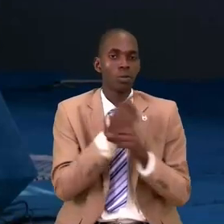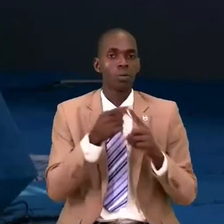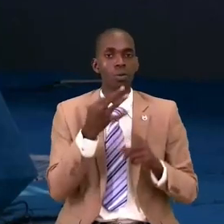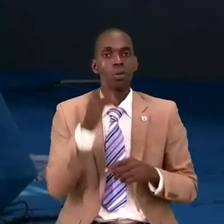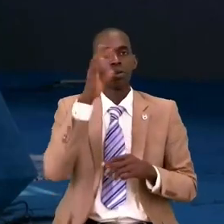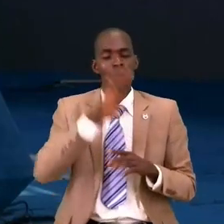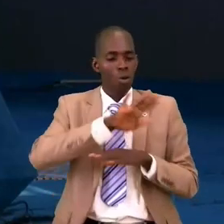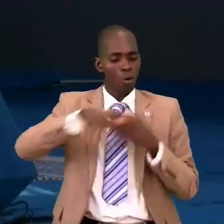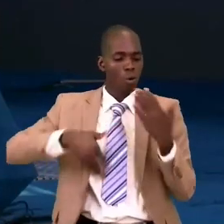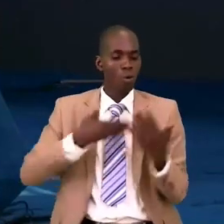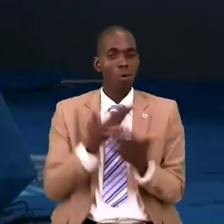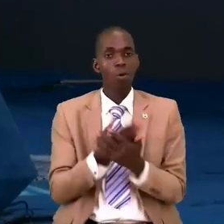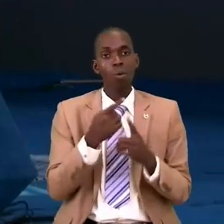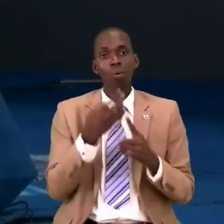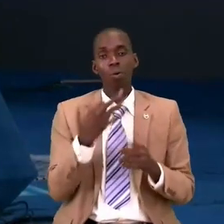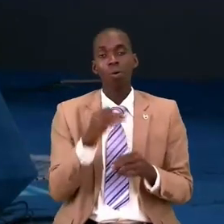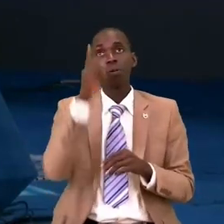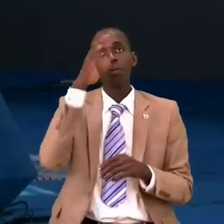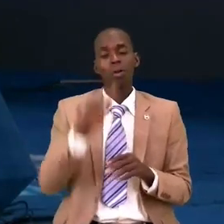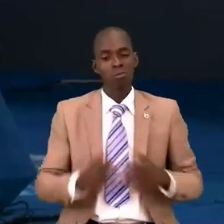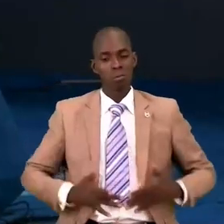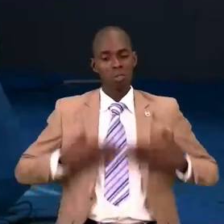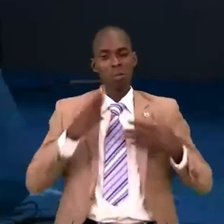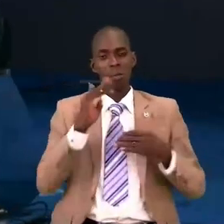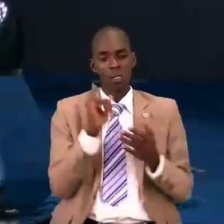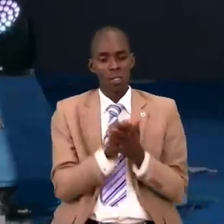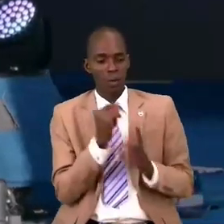allons avancer sans crainte, sans doute,